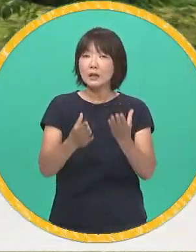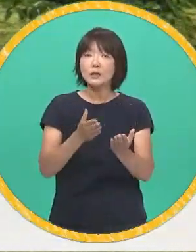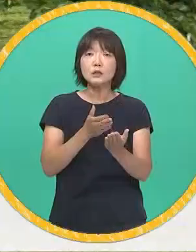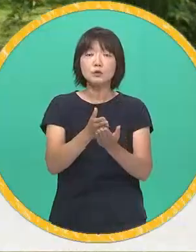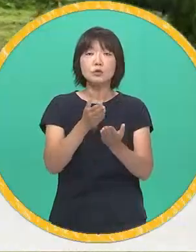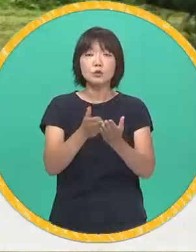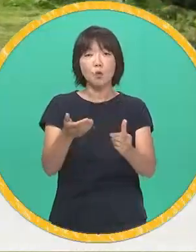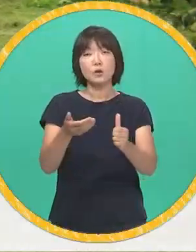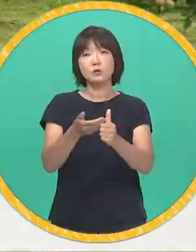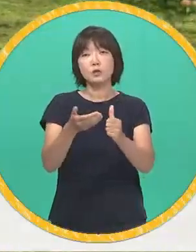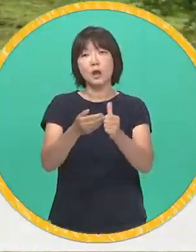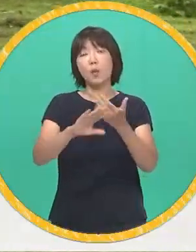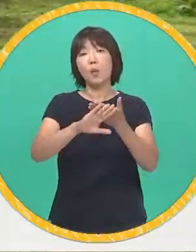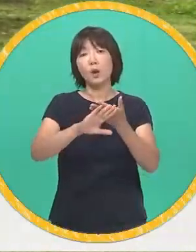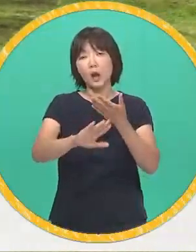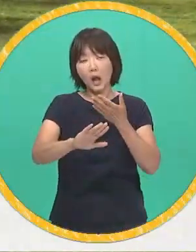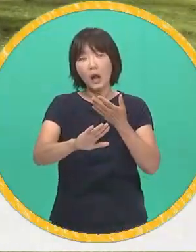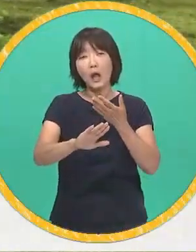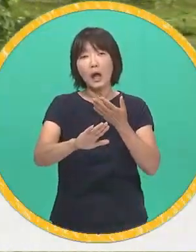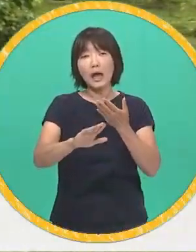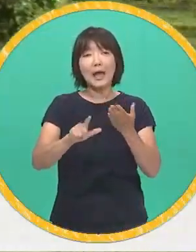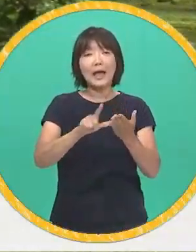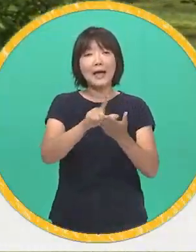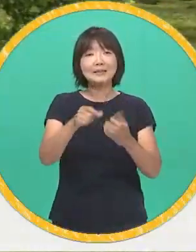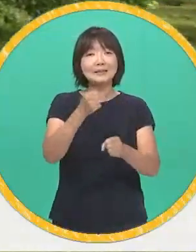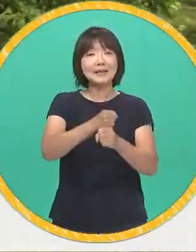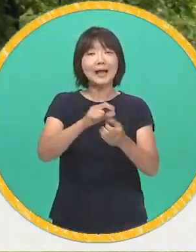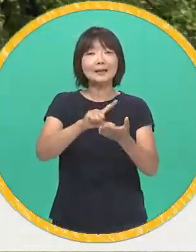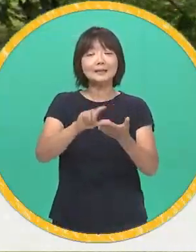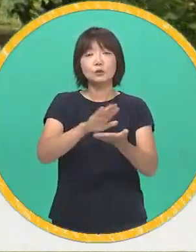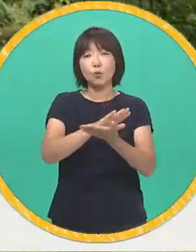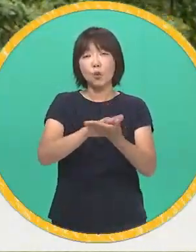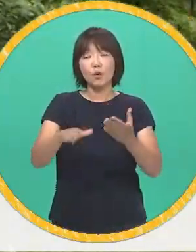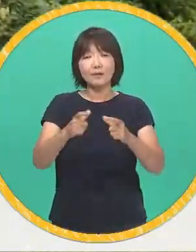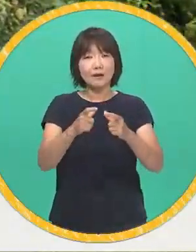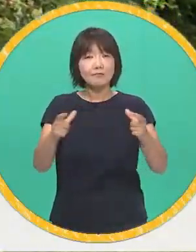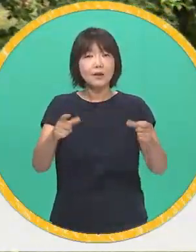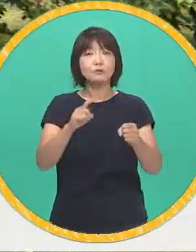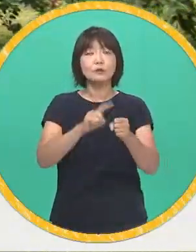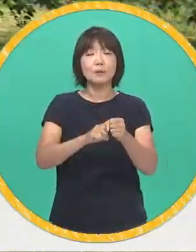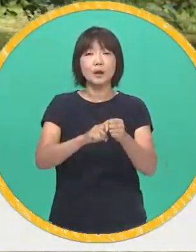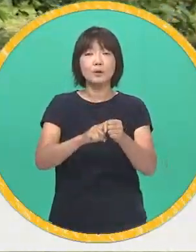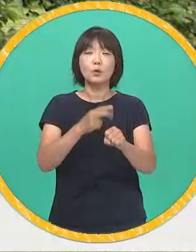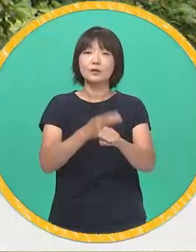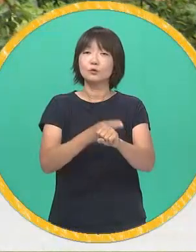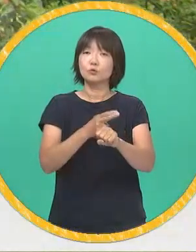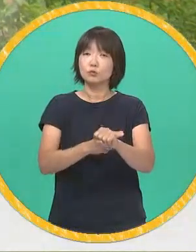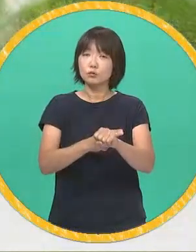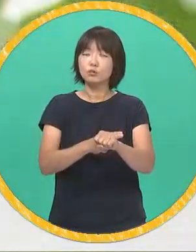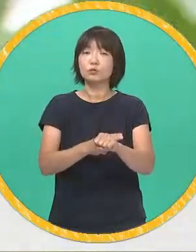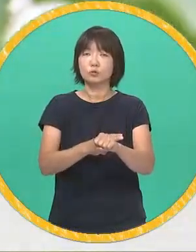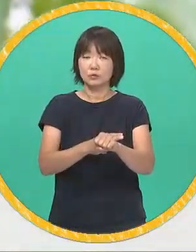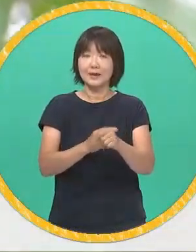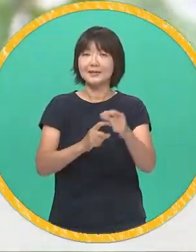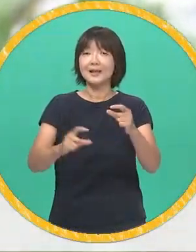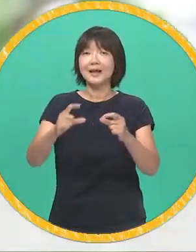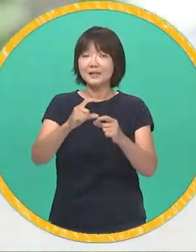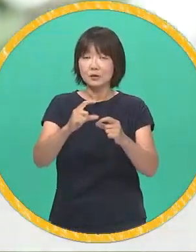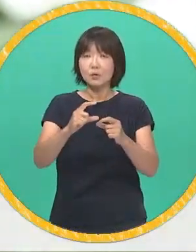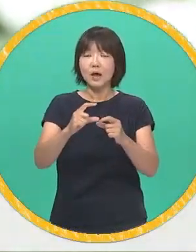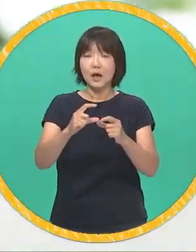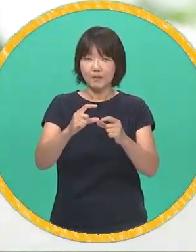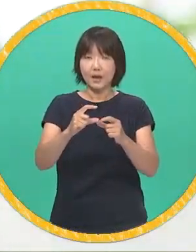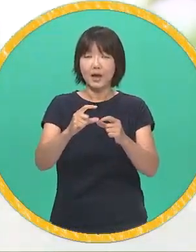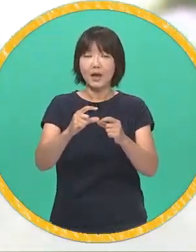の育成であったりですとかあとは地産地消を拡大するための生産技術ですとかあとさらには省力